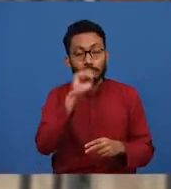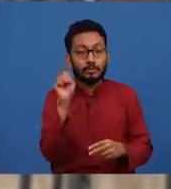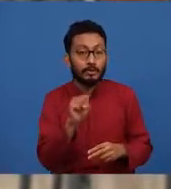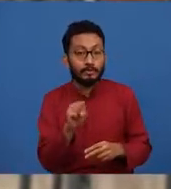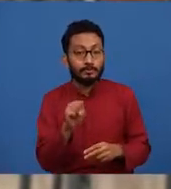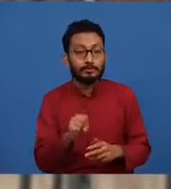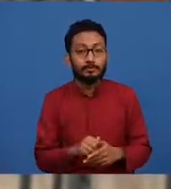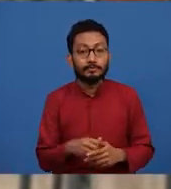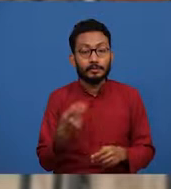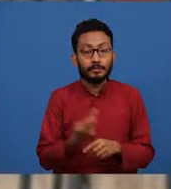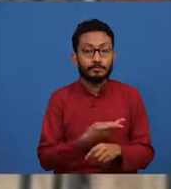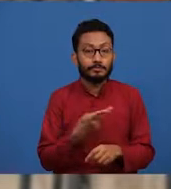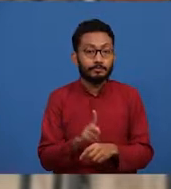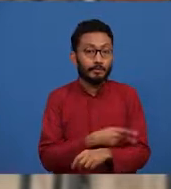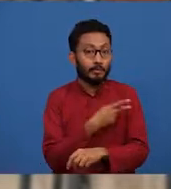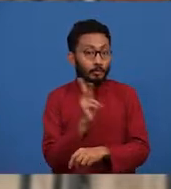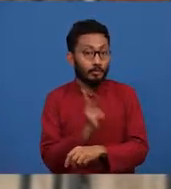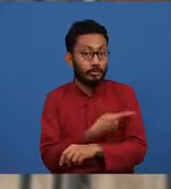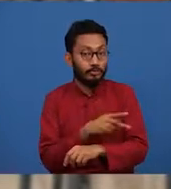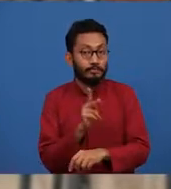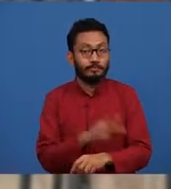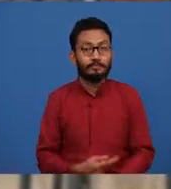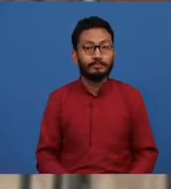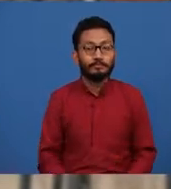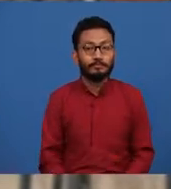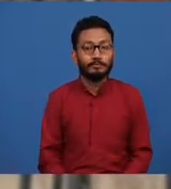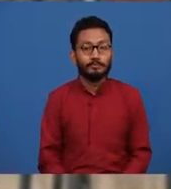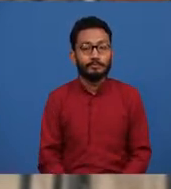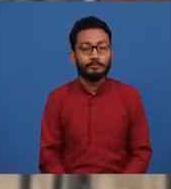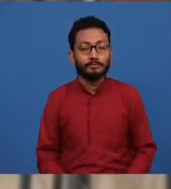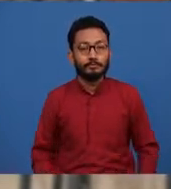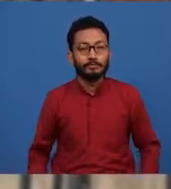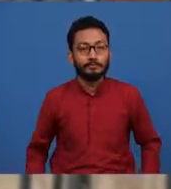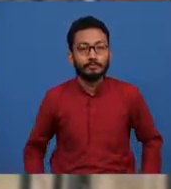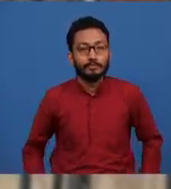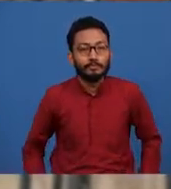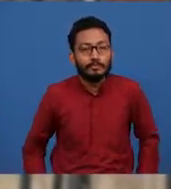pantun. Soalan yang berdasarkan pantun amat mencabar.